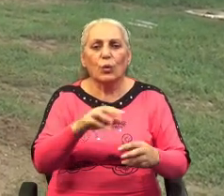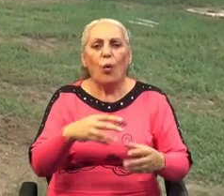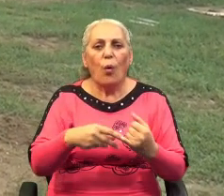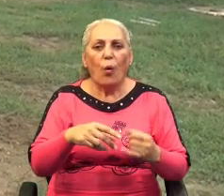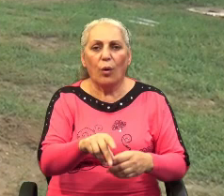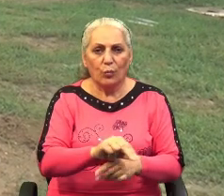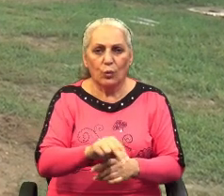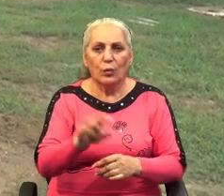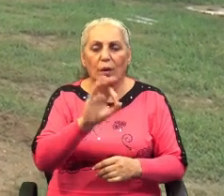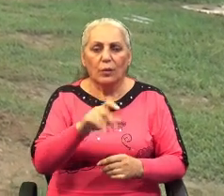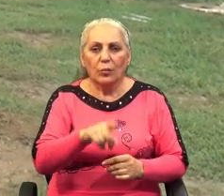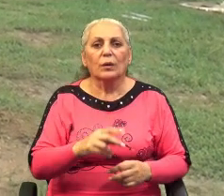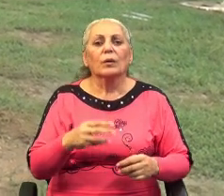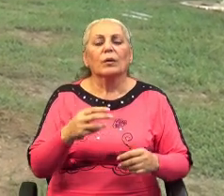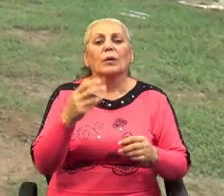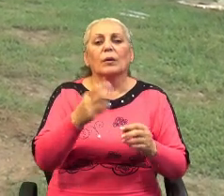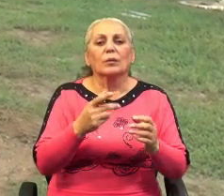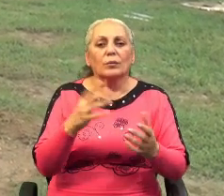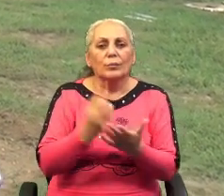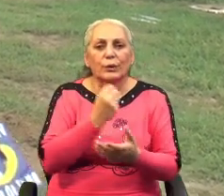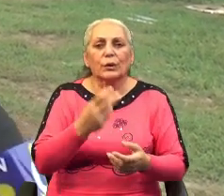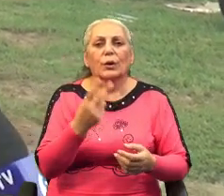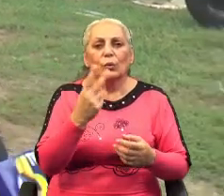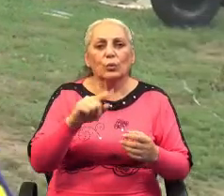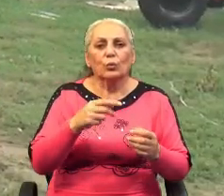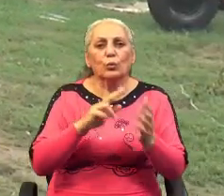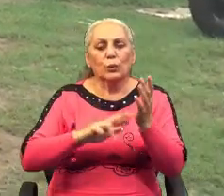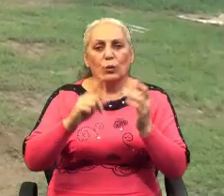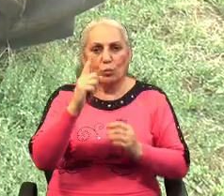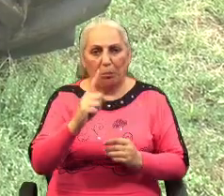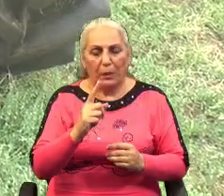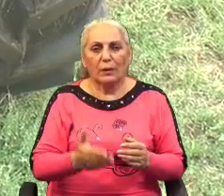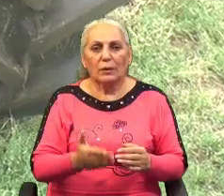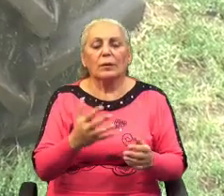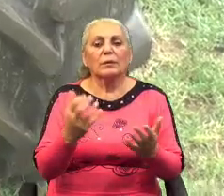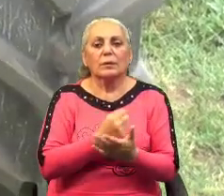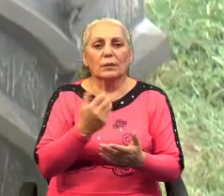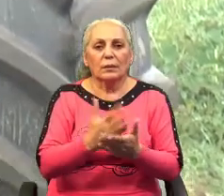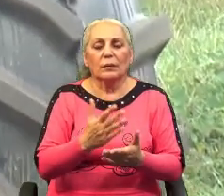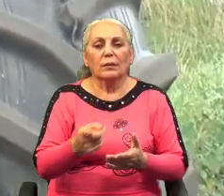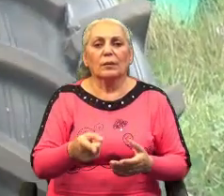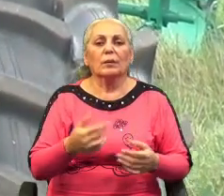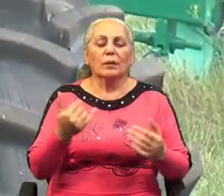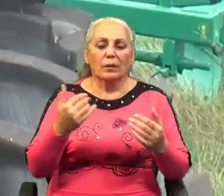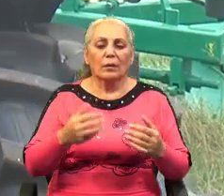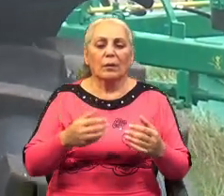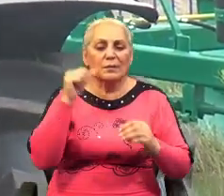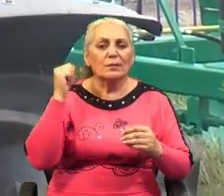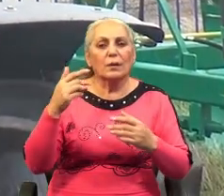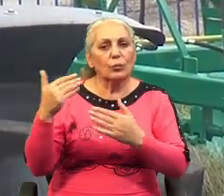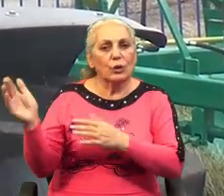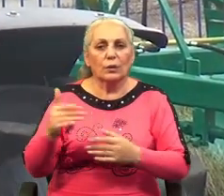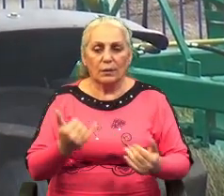կատարել, 2.82-ը ենք ձեռք բերել, սանցիալ տարվանից ագալի, նախ տարվա համար կարող եմ